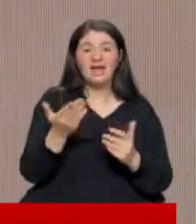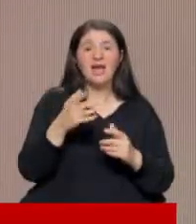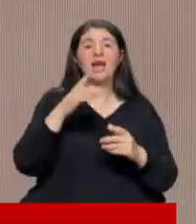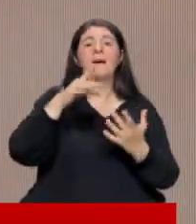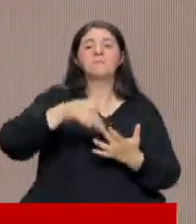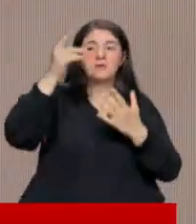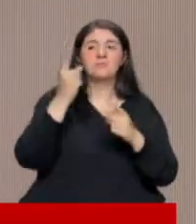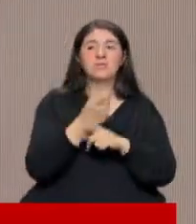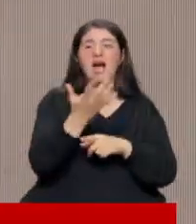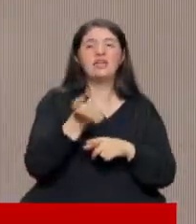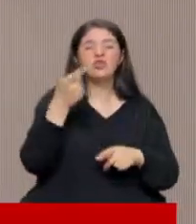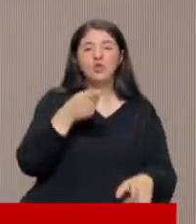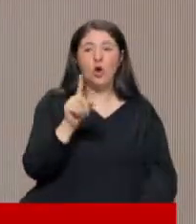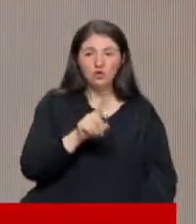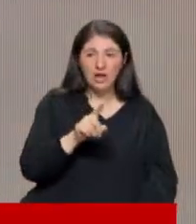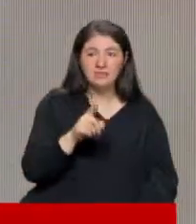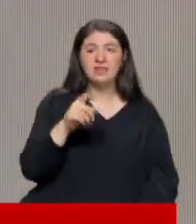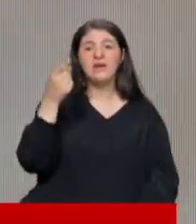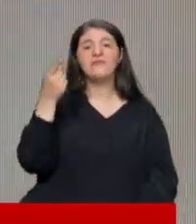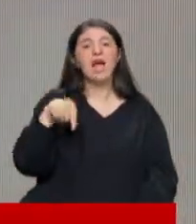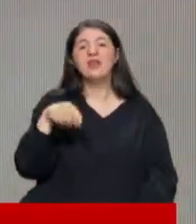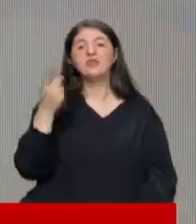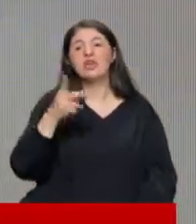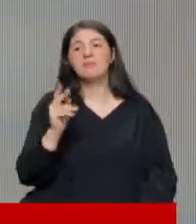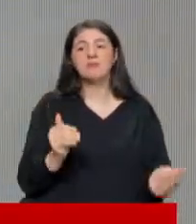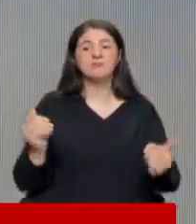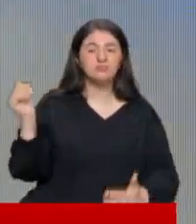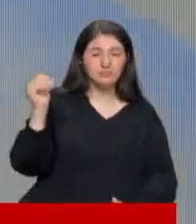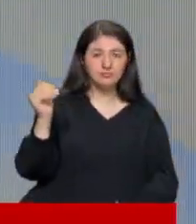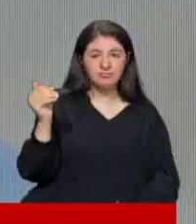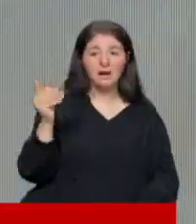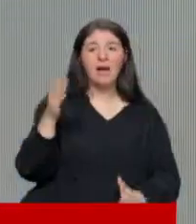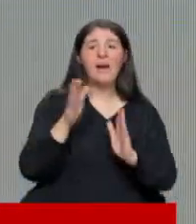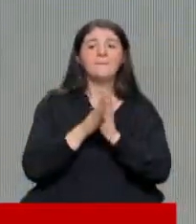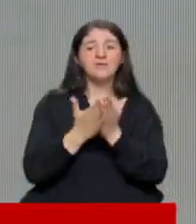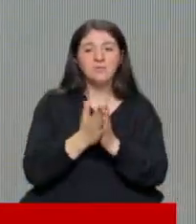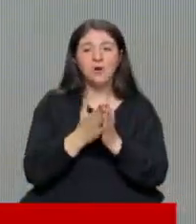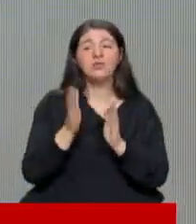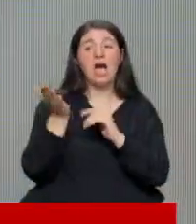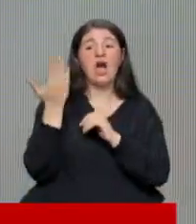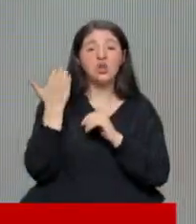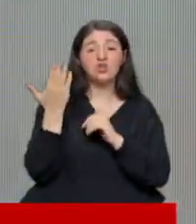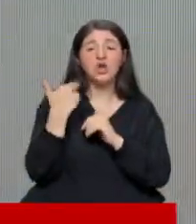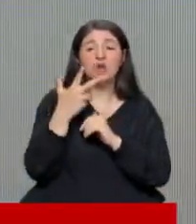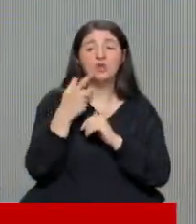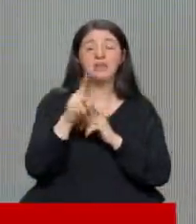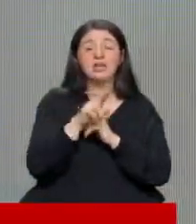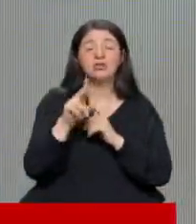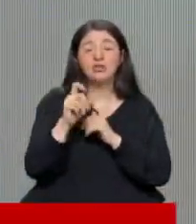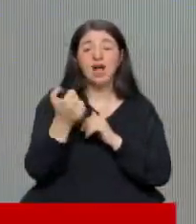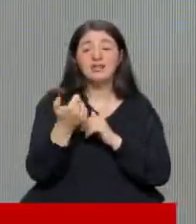şans oyunlarından alınan vergi ise %10'dan %20'ye çıkarıldı pasaport daha önce